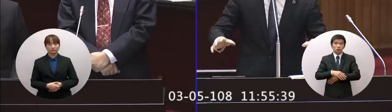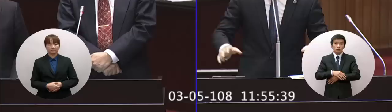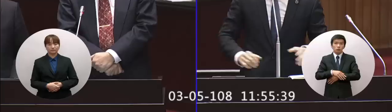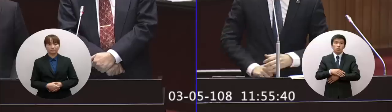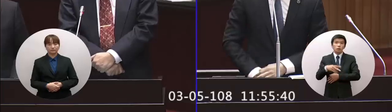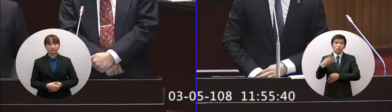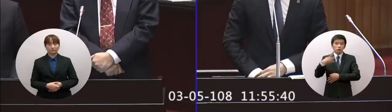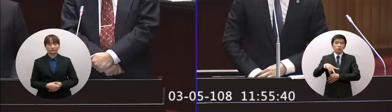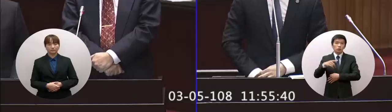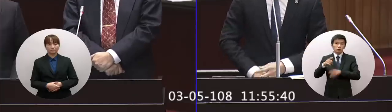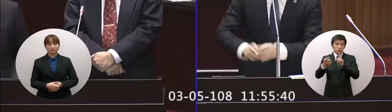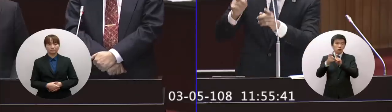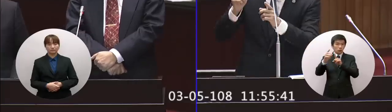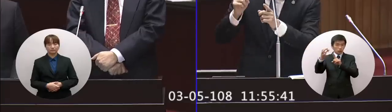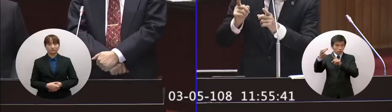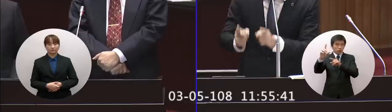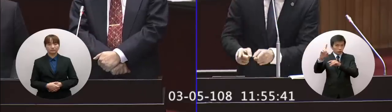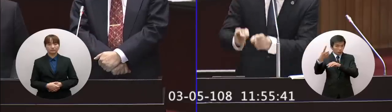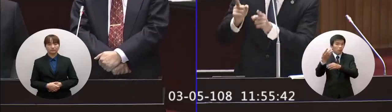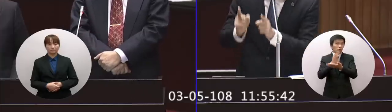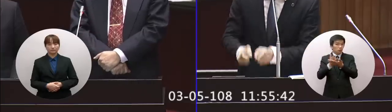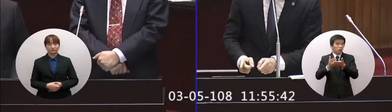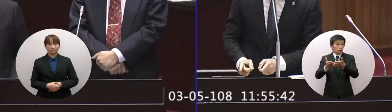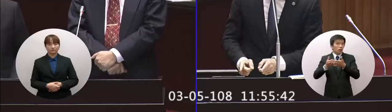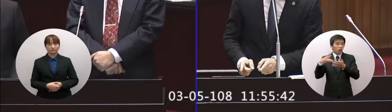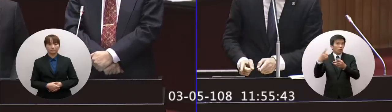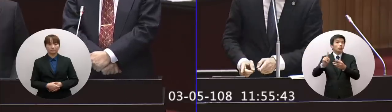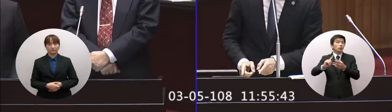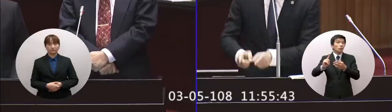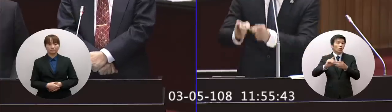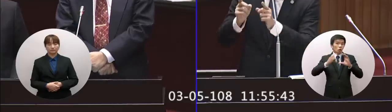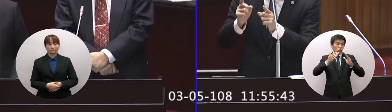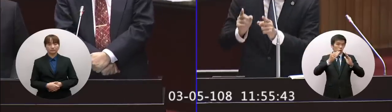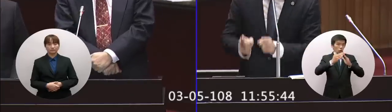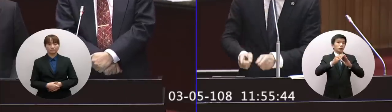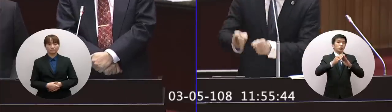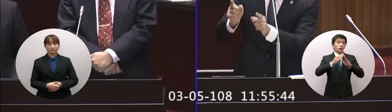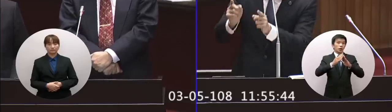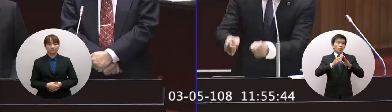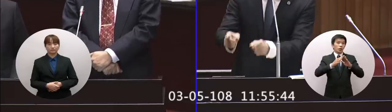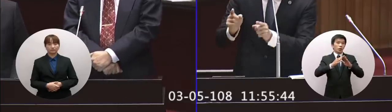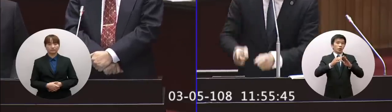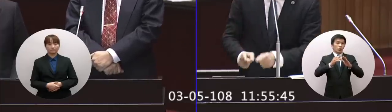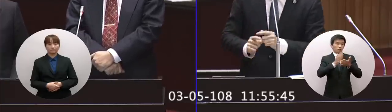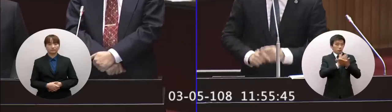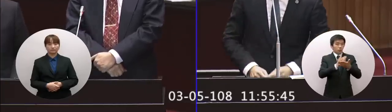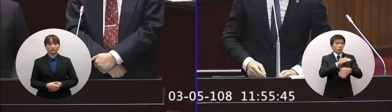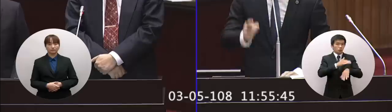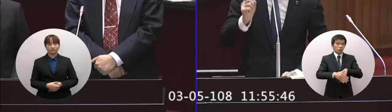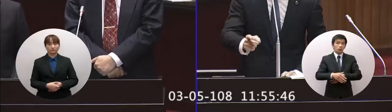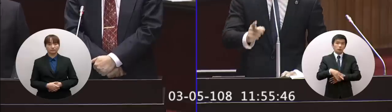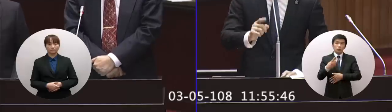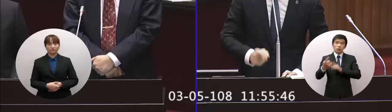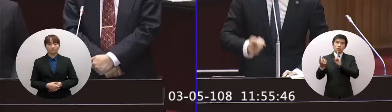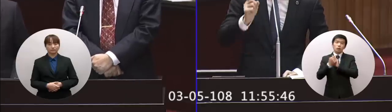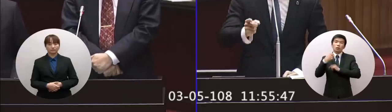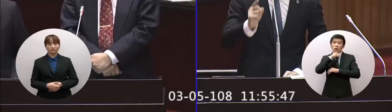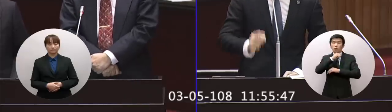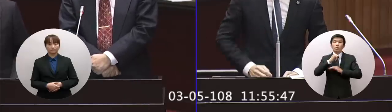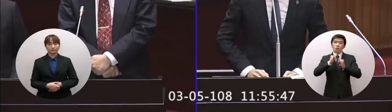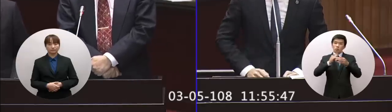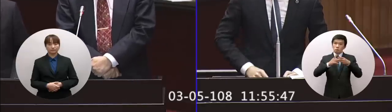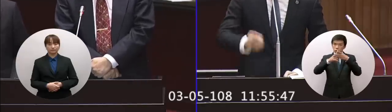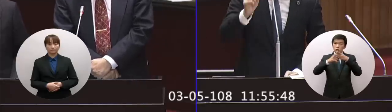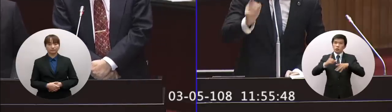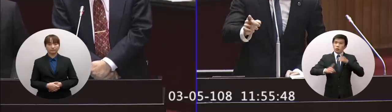审查是毋伊个钱啊？六委会是审查国家安全。六委会是审查伊对台湾的民主自由会发